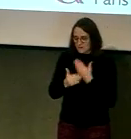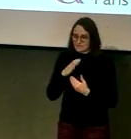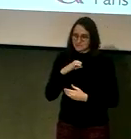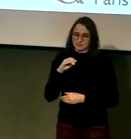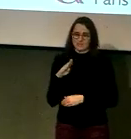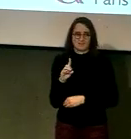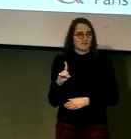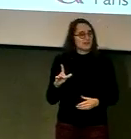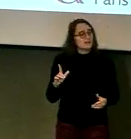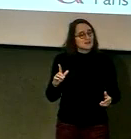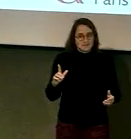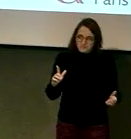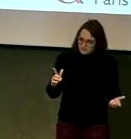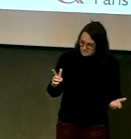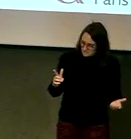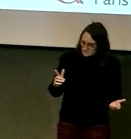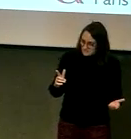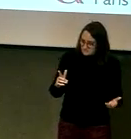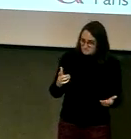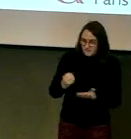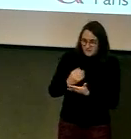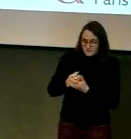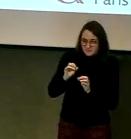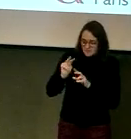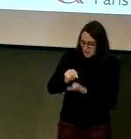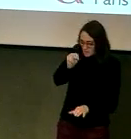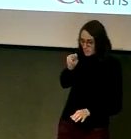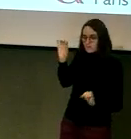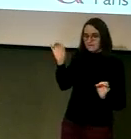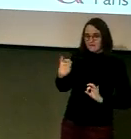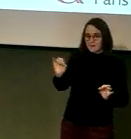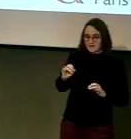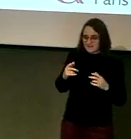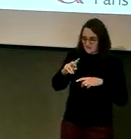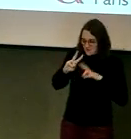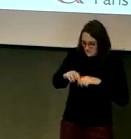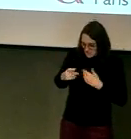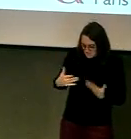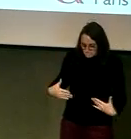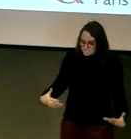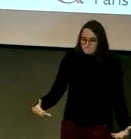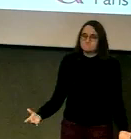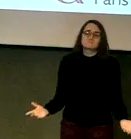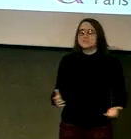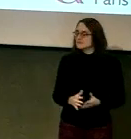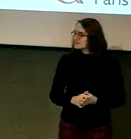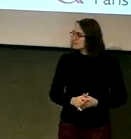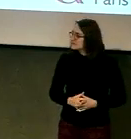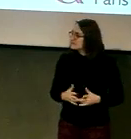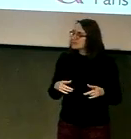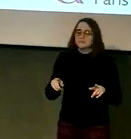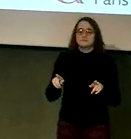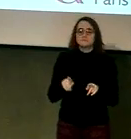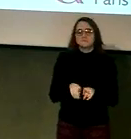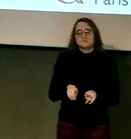de recul pour... on a des recherches avec les souris. Hein, ça, on a toujours. Et éventuellement aussi,